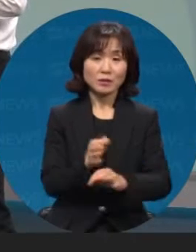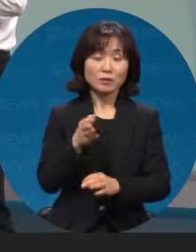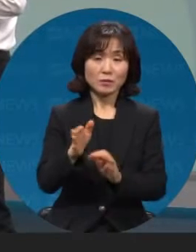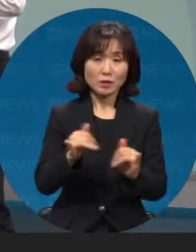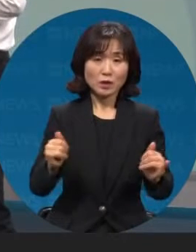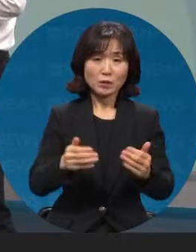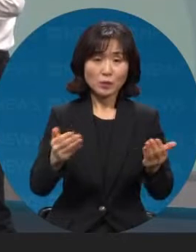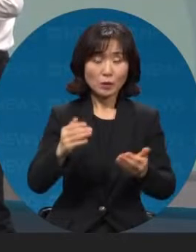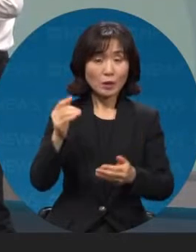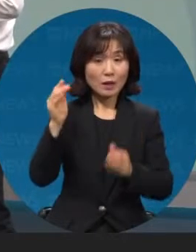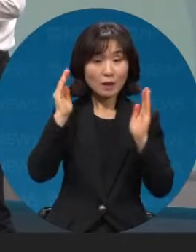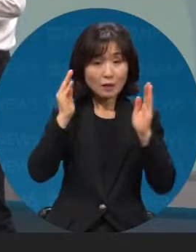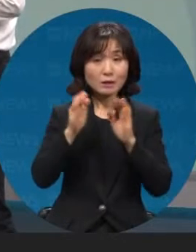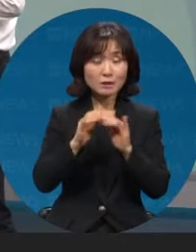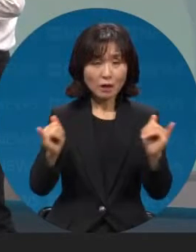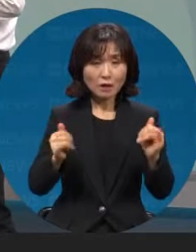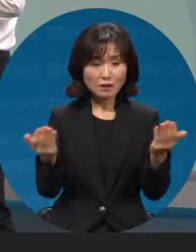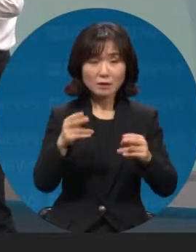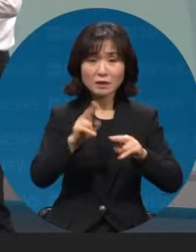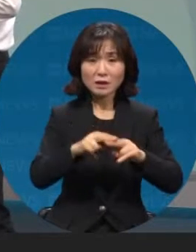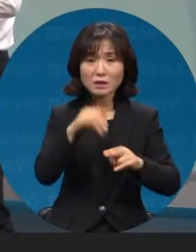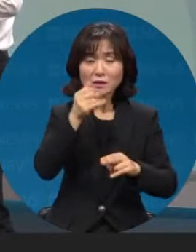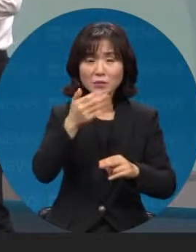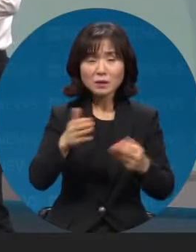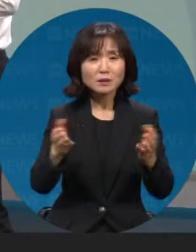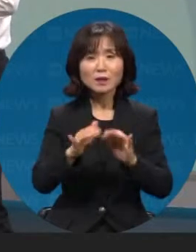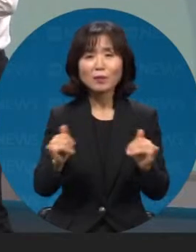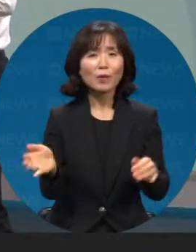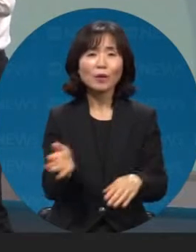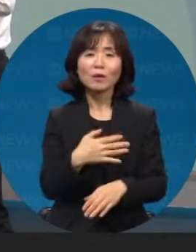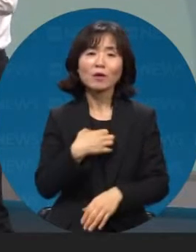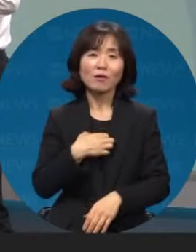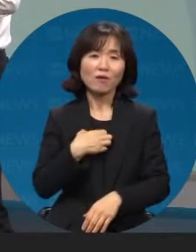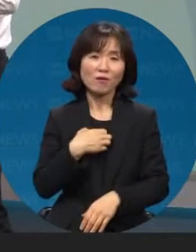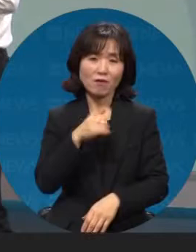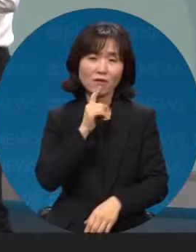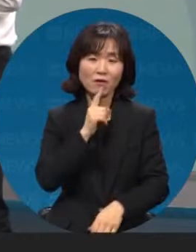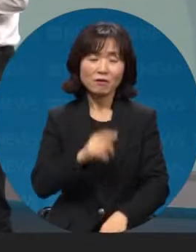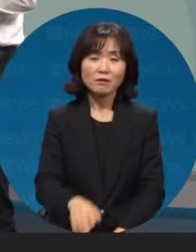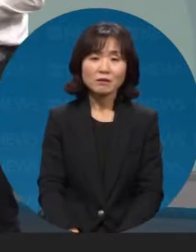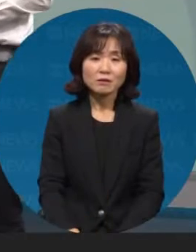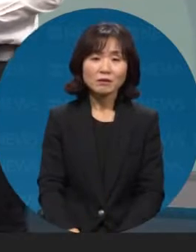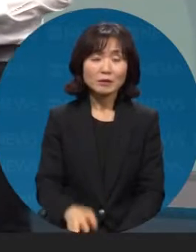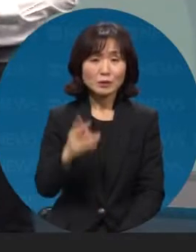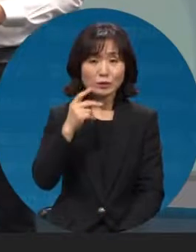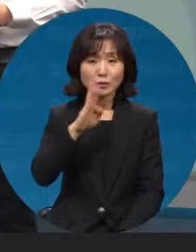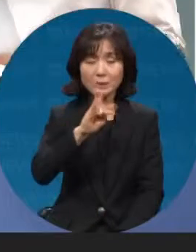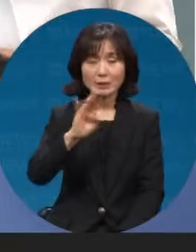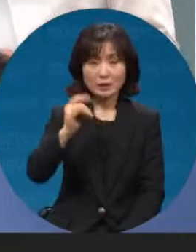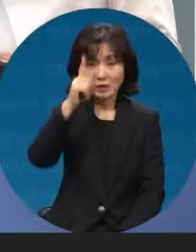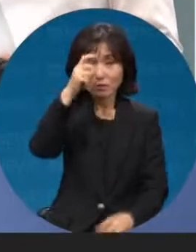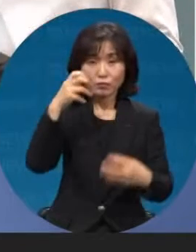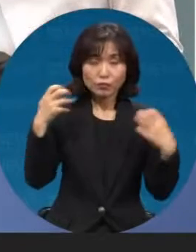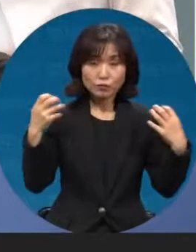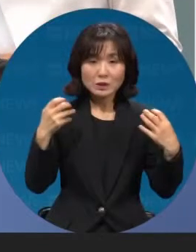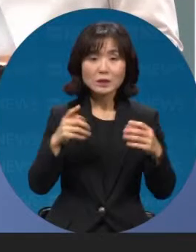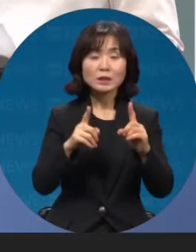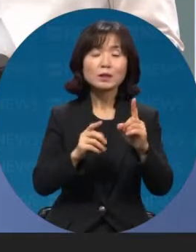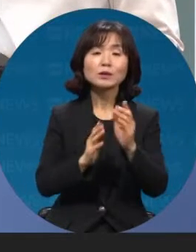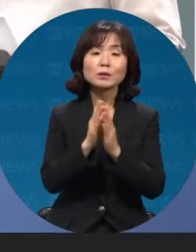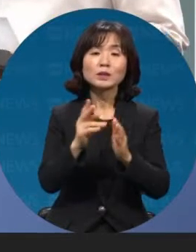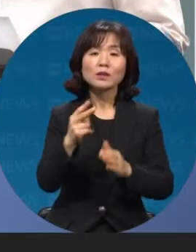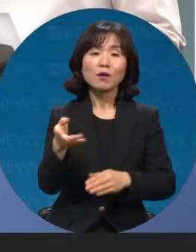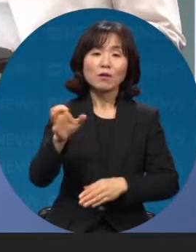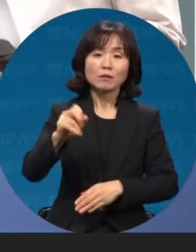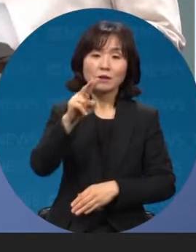등 학자들이 일자리가 있어도 이런 사람이 없다 고 걱정을 하고 있습니다 일단 미국 바이든 정부는 1조 2000억